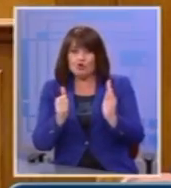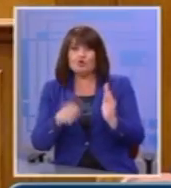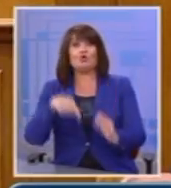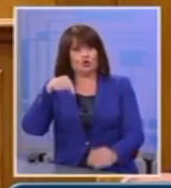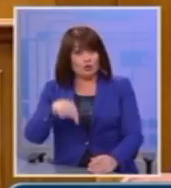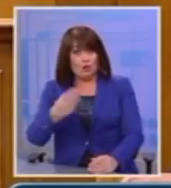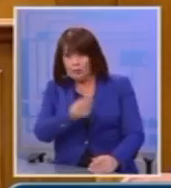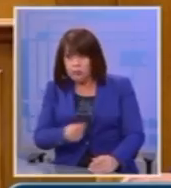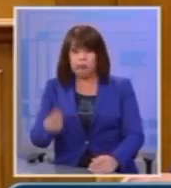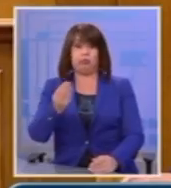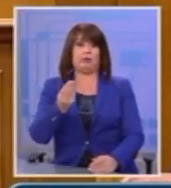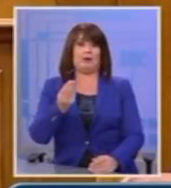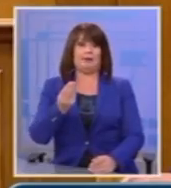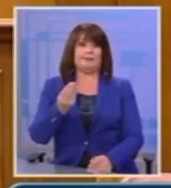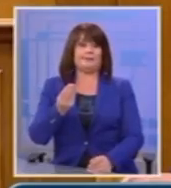Τώρα επιπλέον